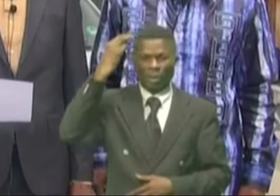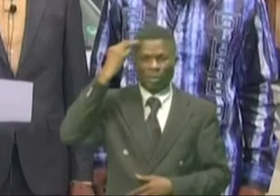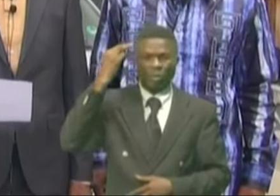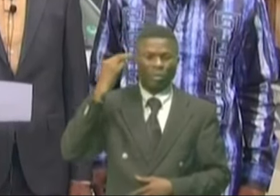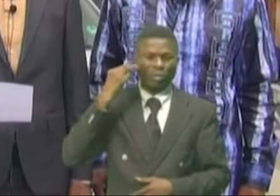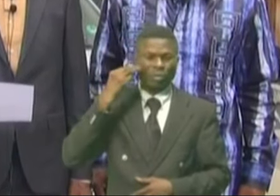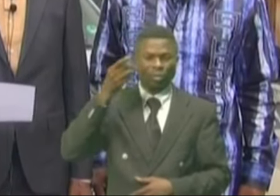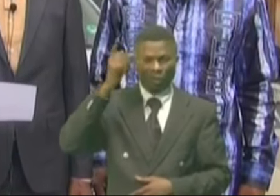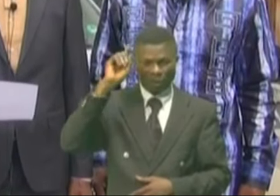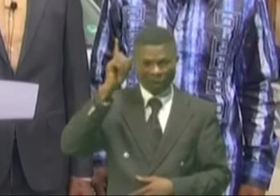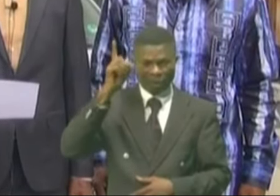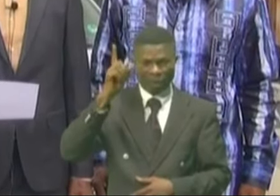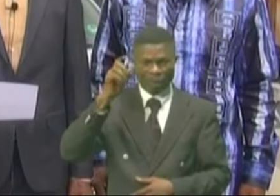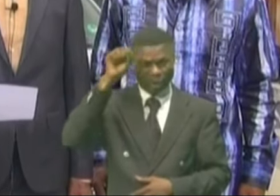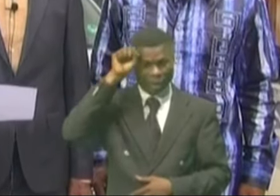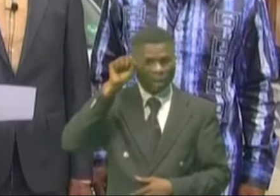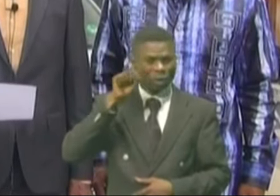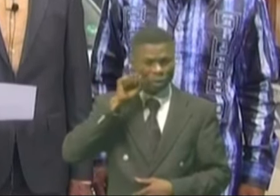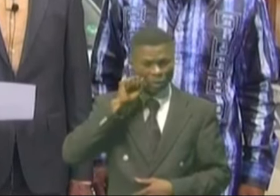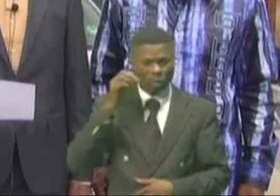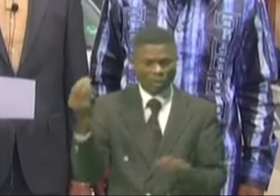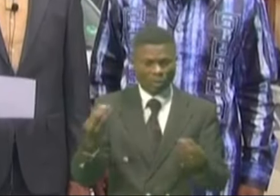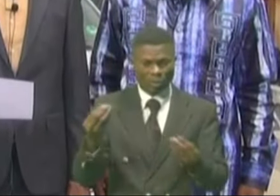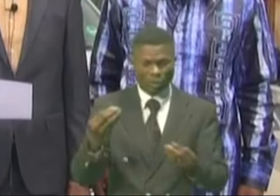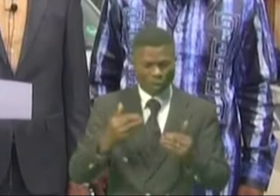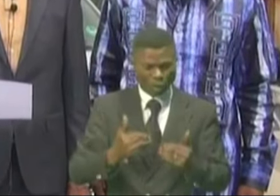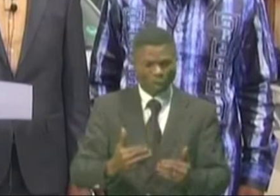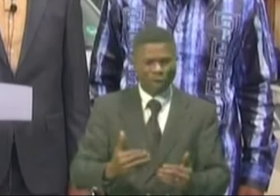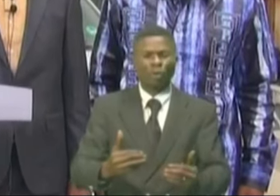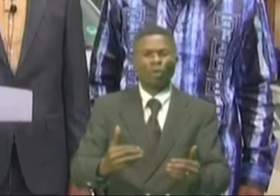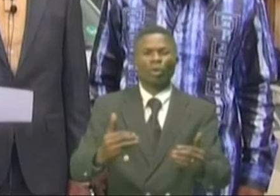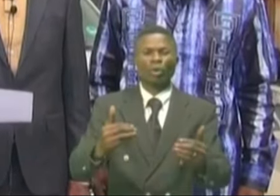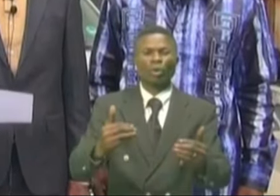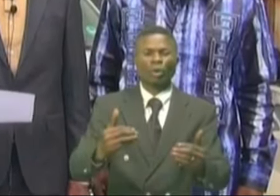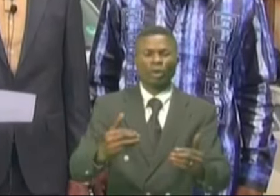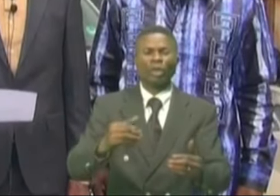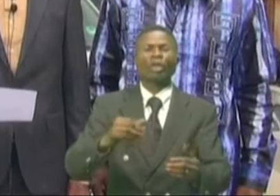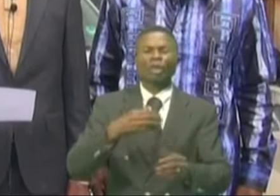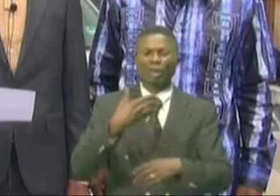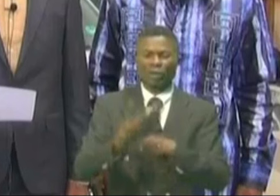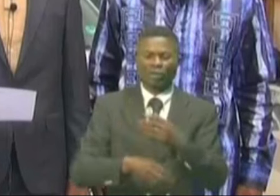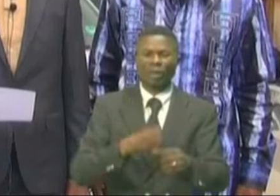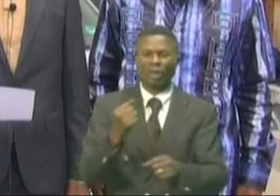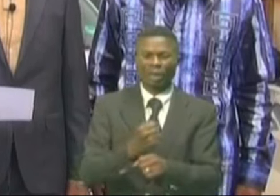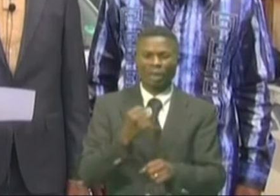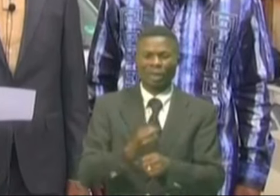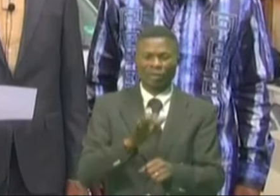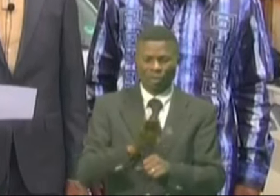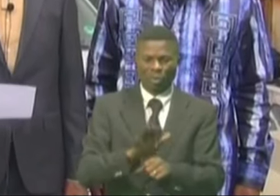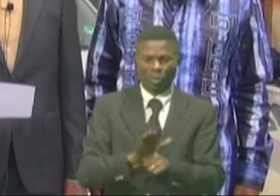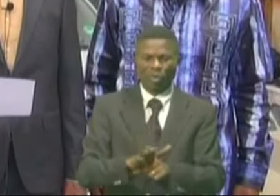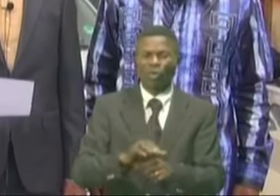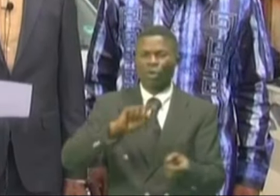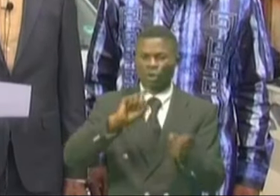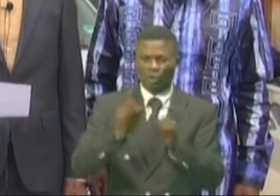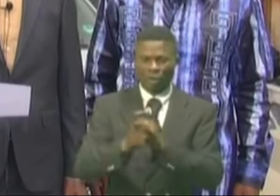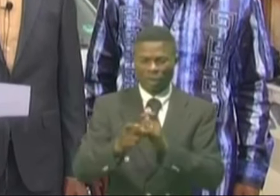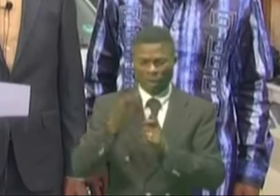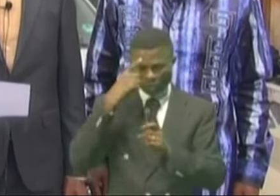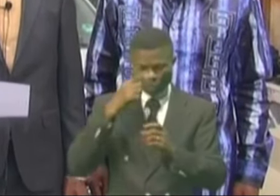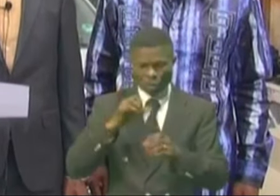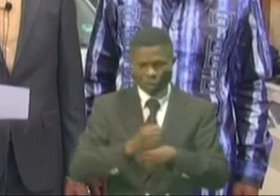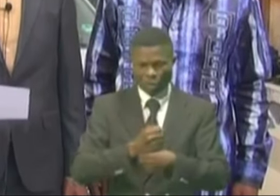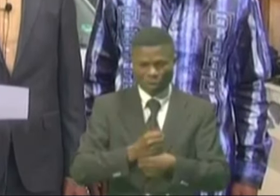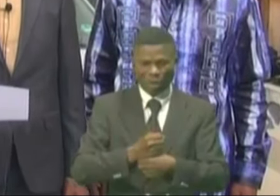Premier ministre, afin de poursuivre vos efforts pour arriver à susciter